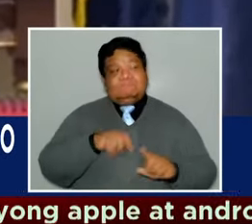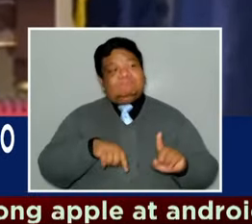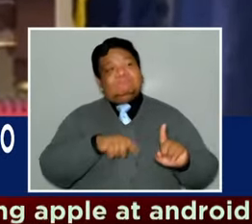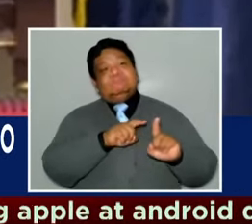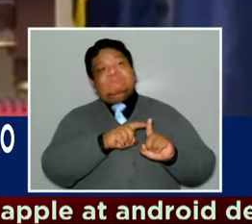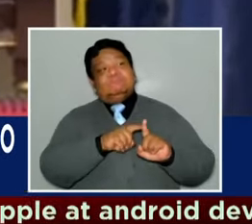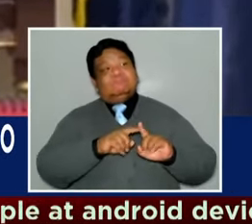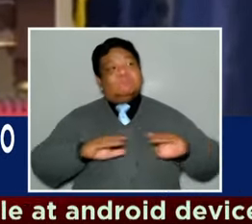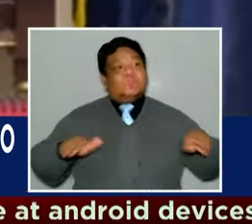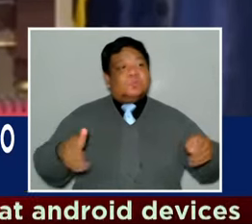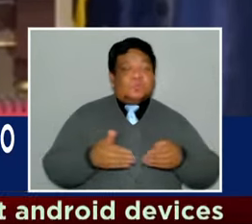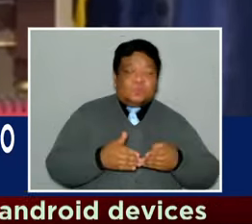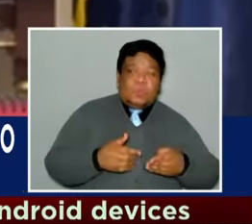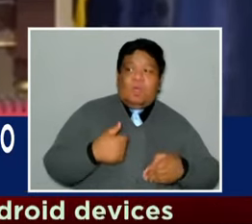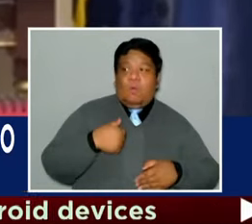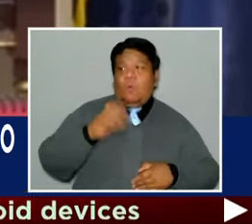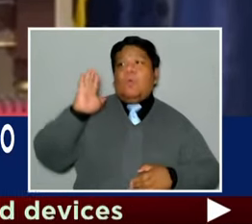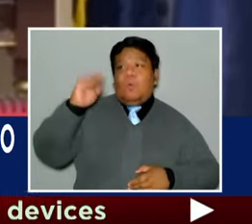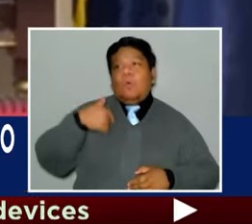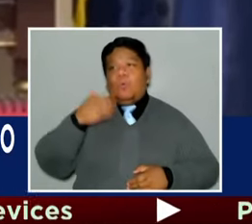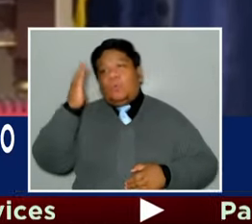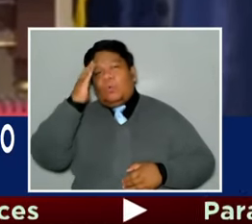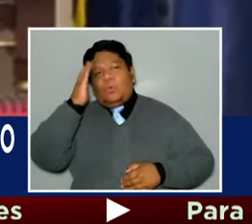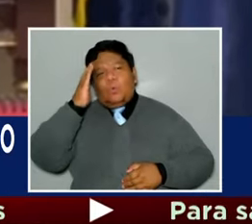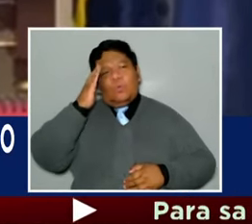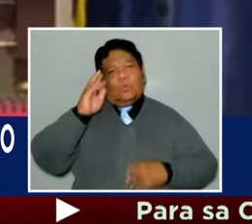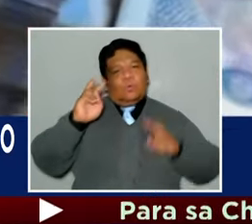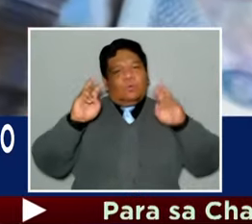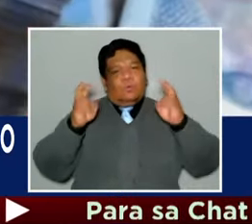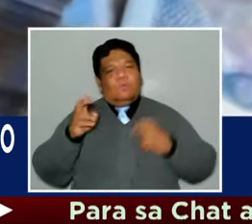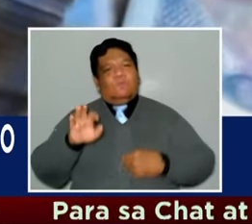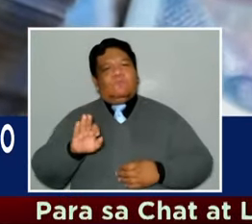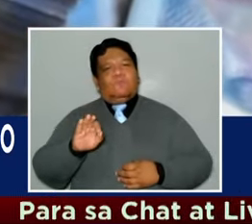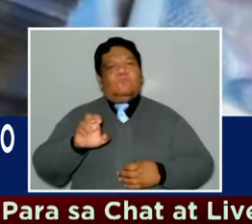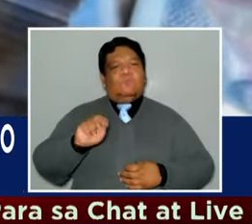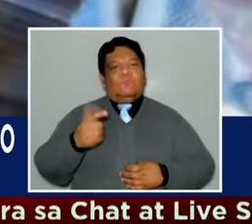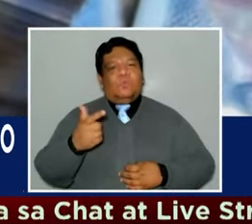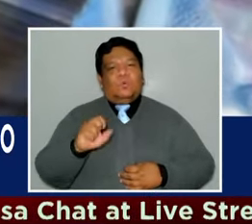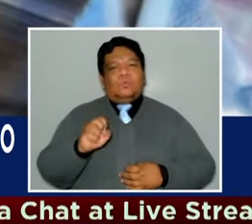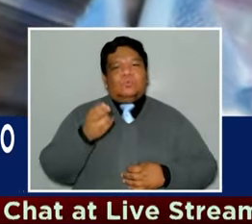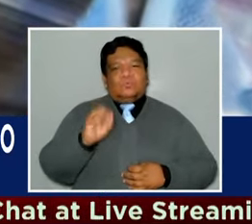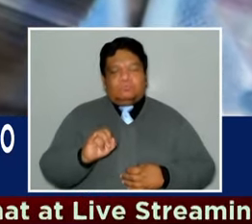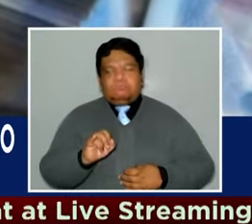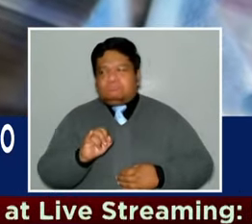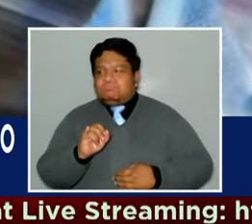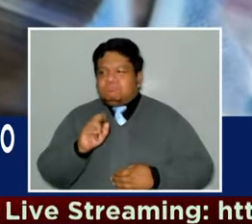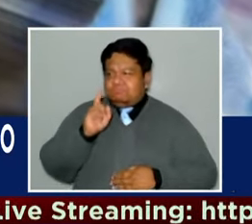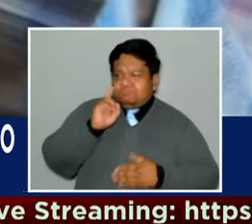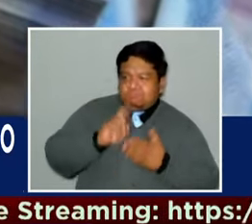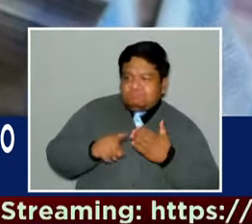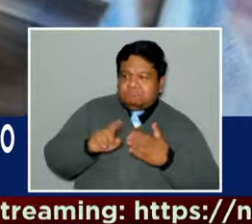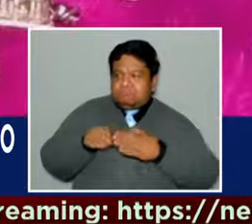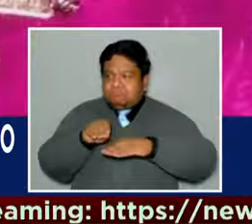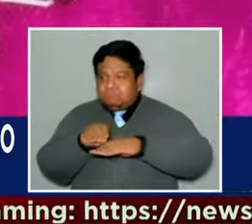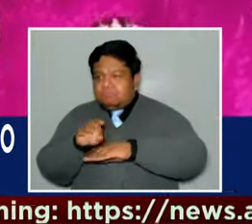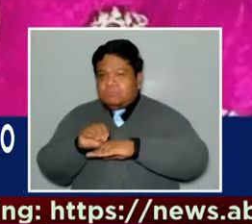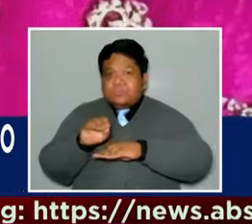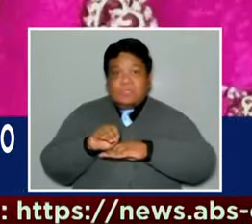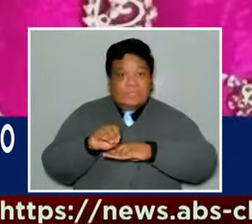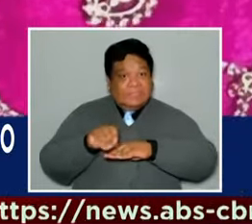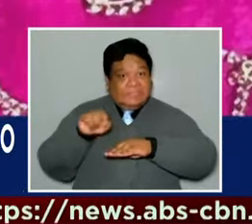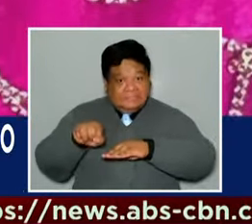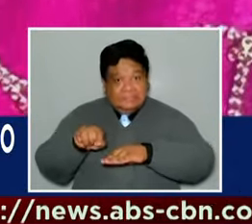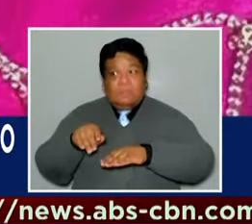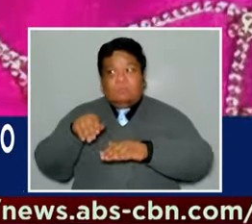at ifupung shui yung bahay at doon kukunin yung iyong mga pera at alahas hanggang